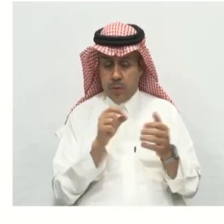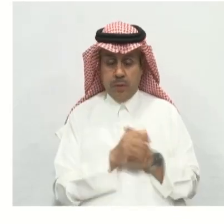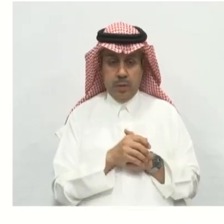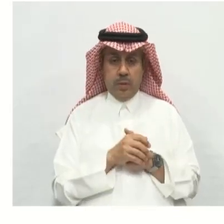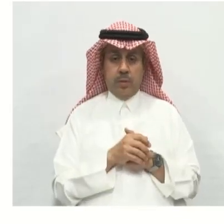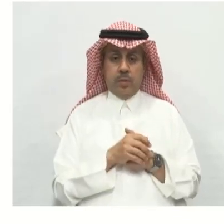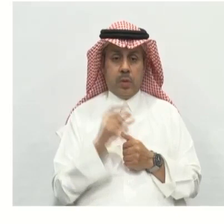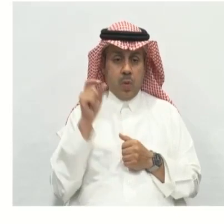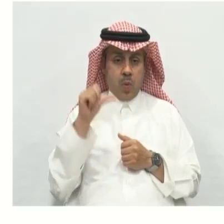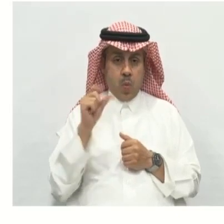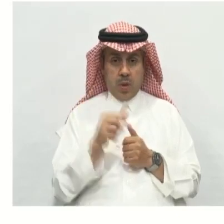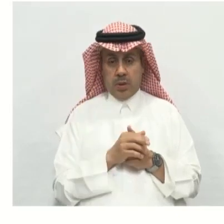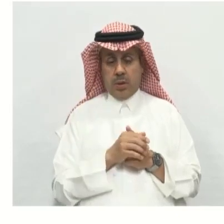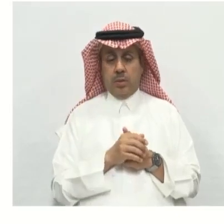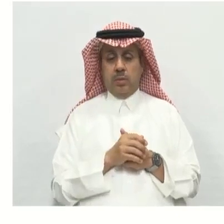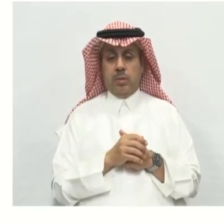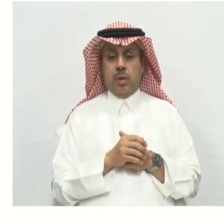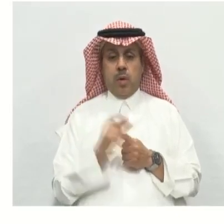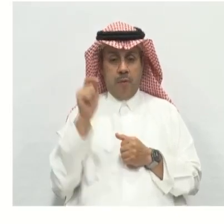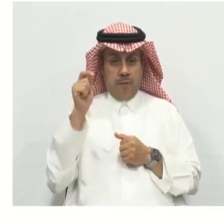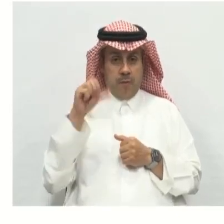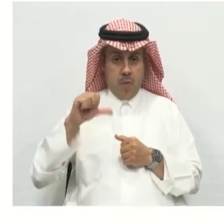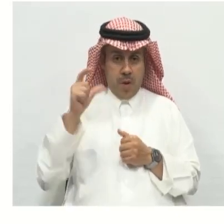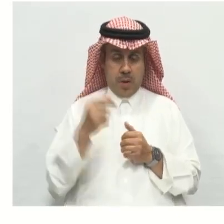ز لدينا هنا نفس الوضع